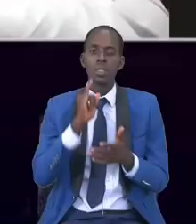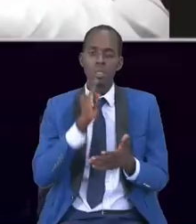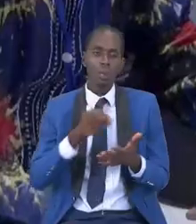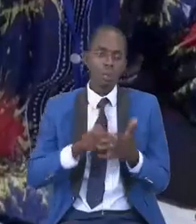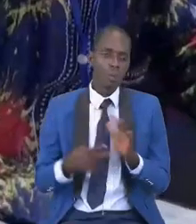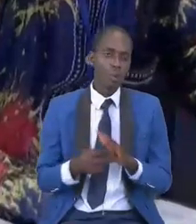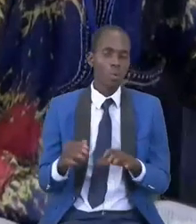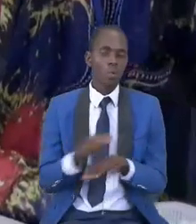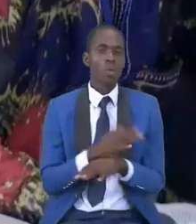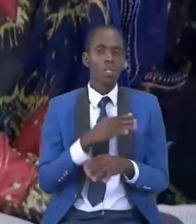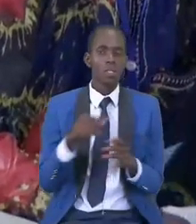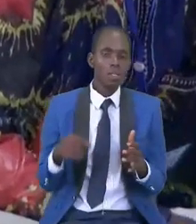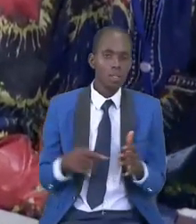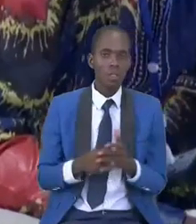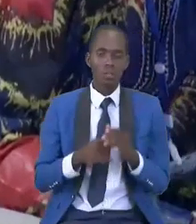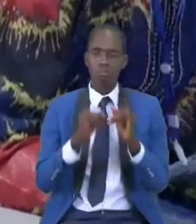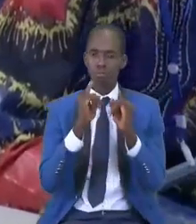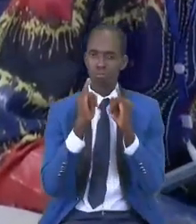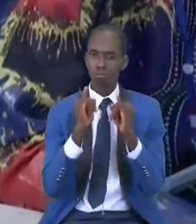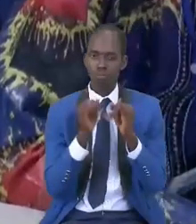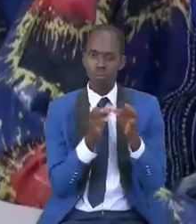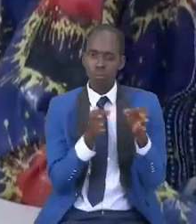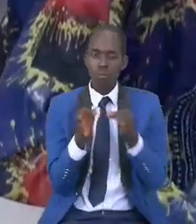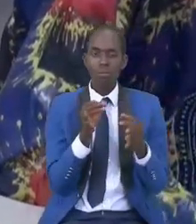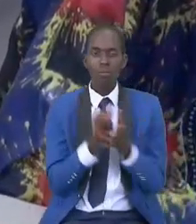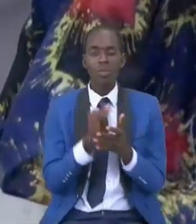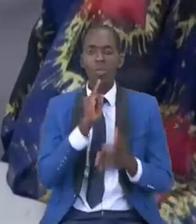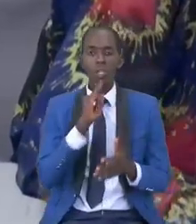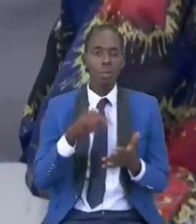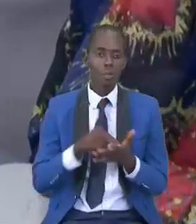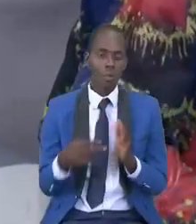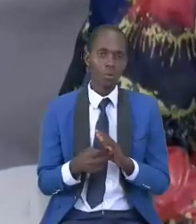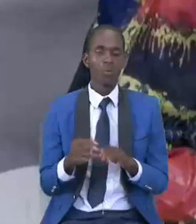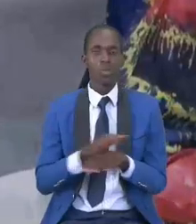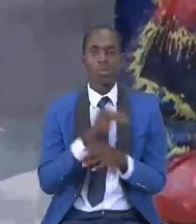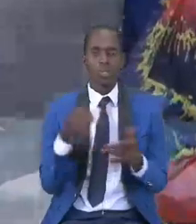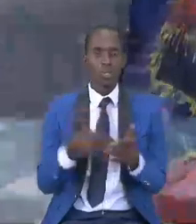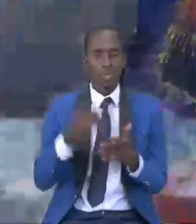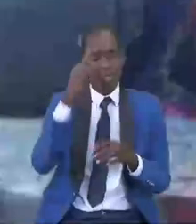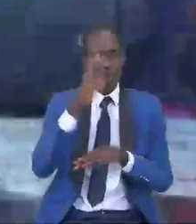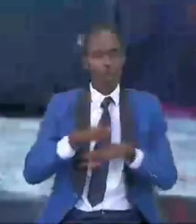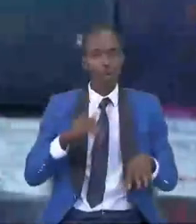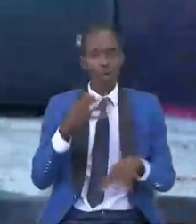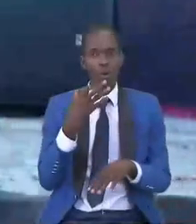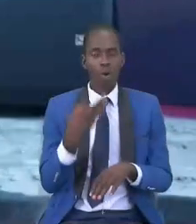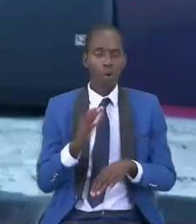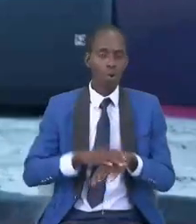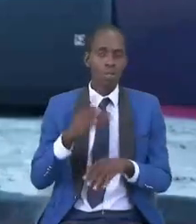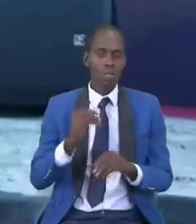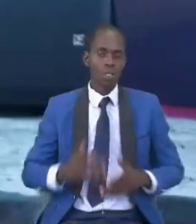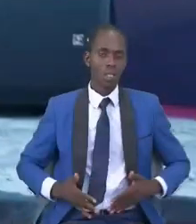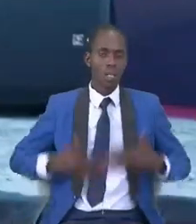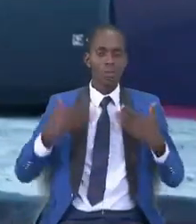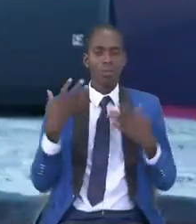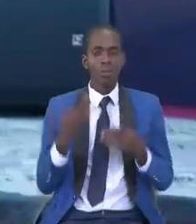cette révélation délibérée. Et voyez cette instruction qui est délibérée. Voyez cet appel dans la